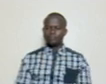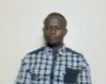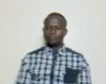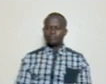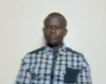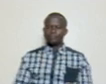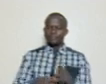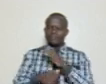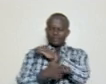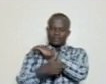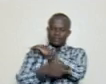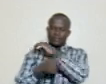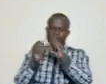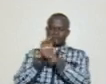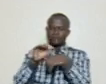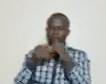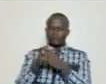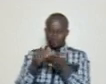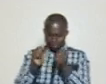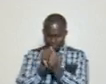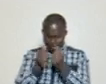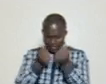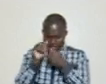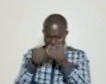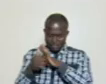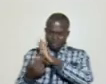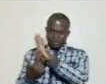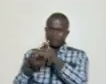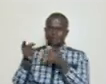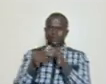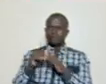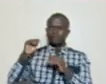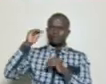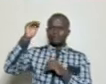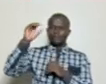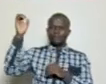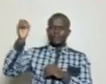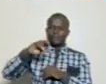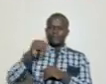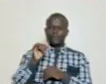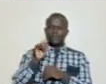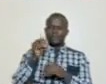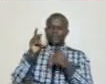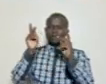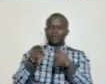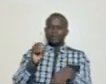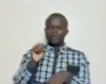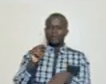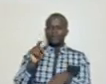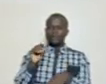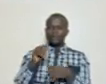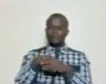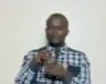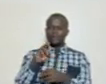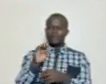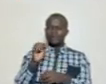Ibibazo by'abajura bitwikira ijoro bakambura abaturage n'imodoka bigaragara ahantu haterera cyane ku muhanda wa Kigali Huye cyane ugiye kugeraho bita mu Nkoto na Rugobagoba